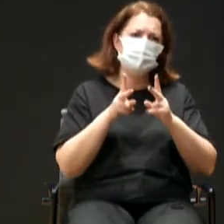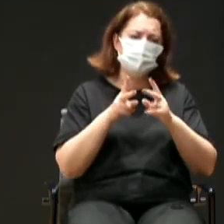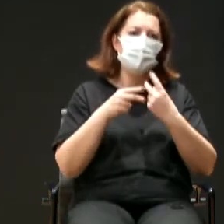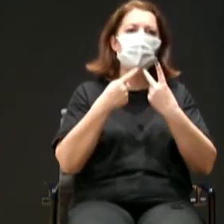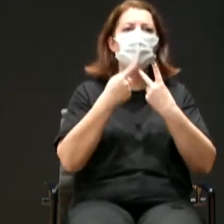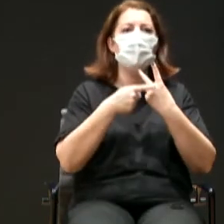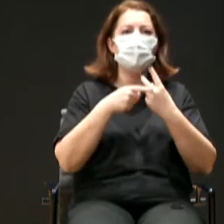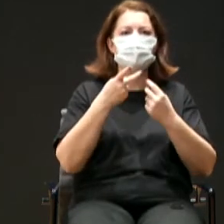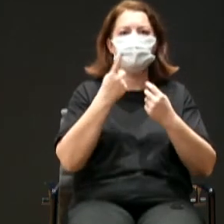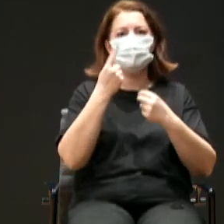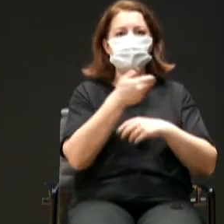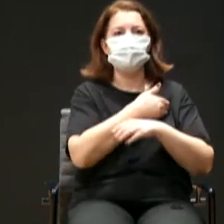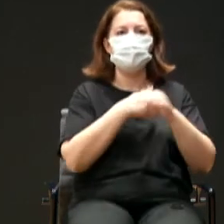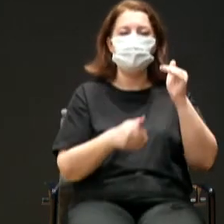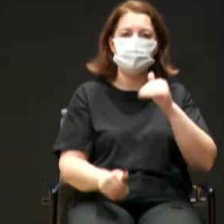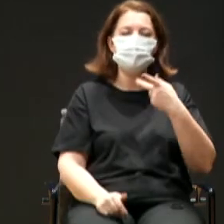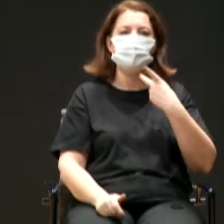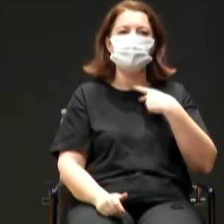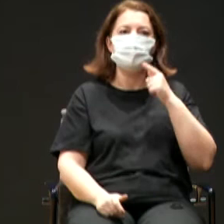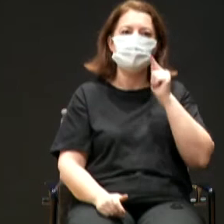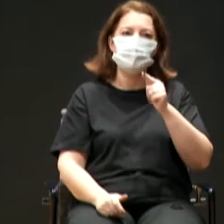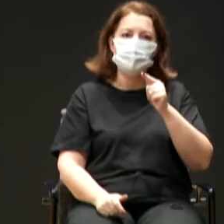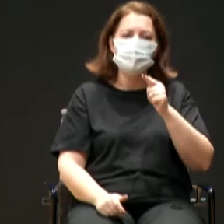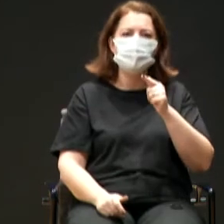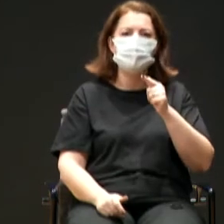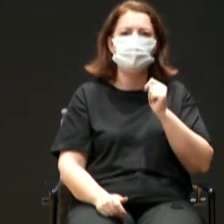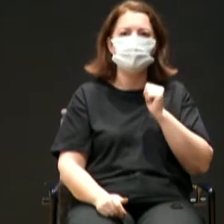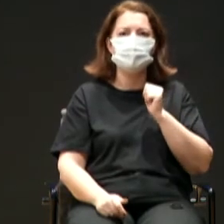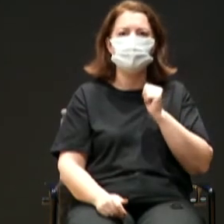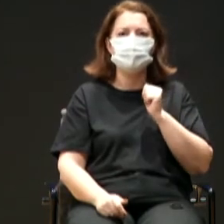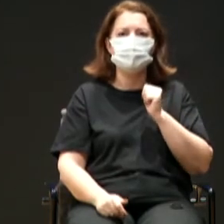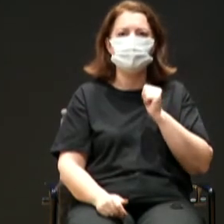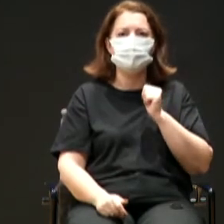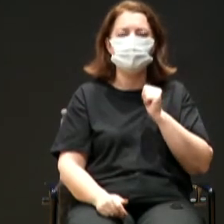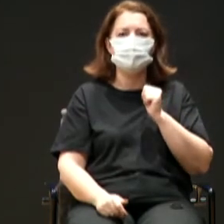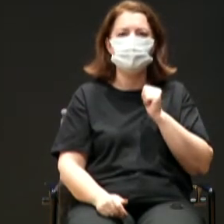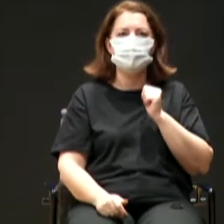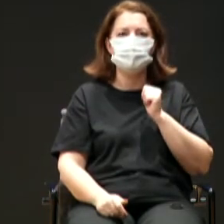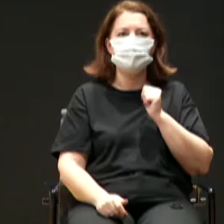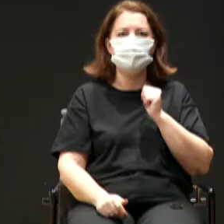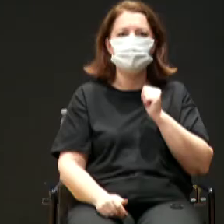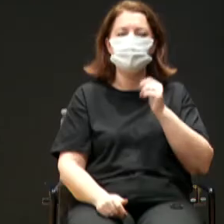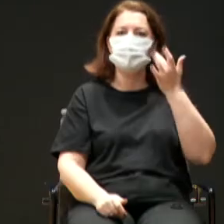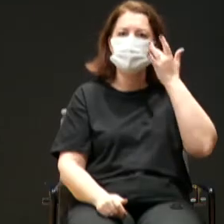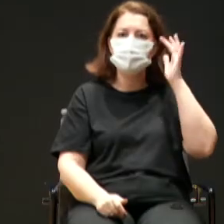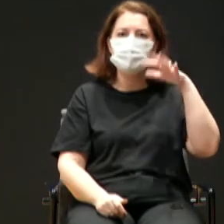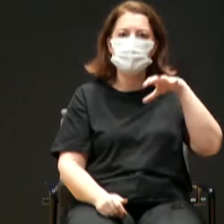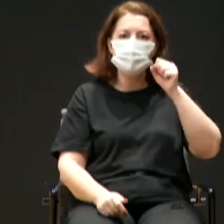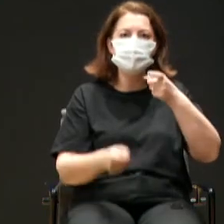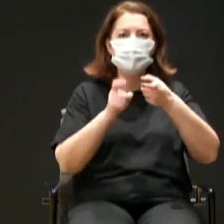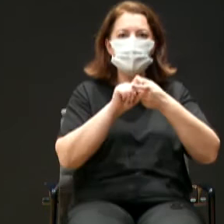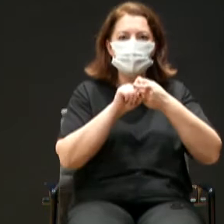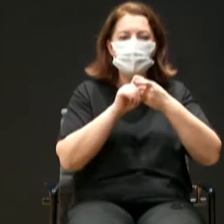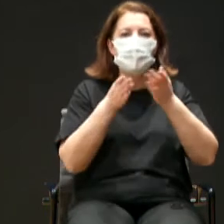Yakuplu'ya bir hizmet gelecek. Biz de buna... Neşet Bey, daha bir önce amacıyla araya girmek istiyorum. Kültür Merkezi ve Kapalı Pazar